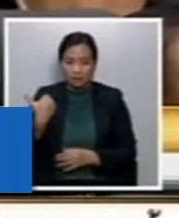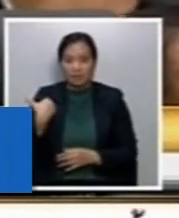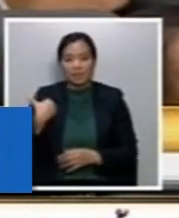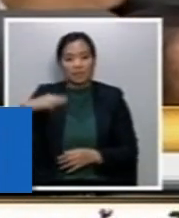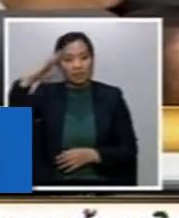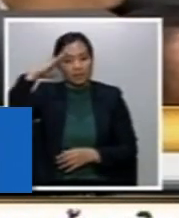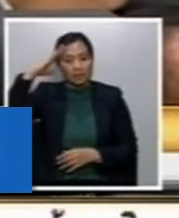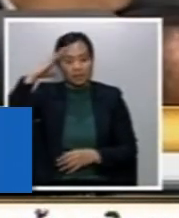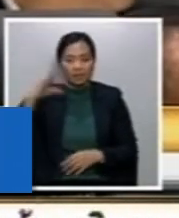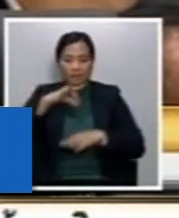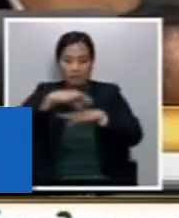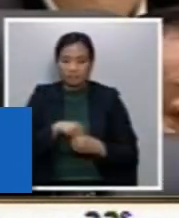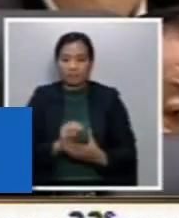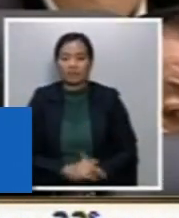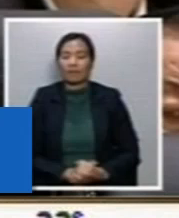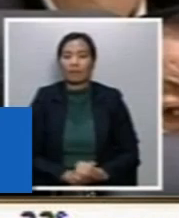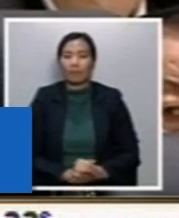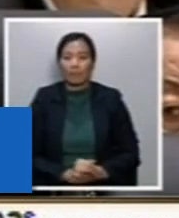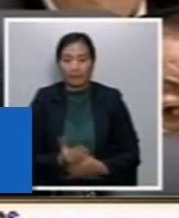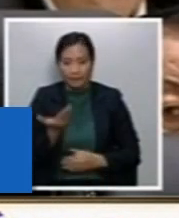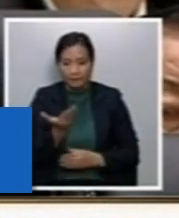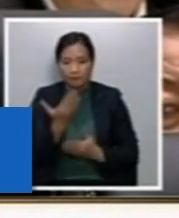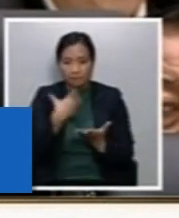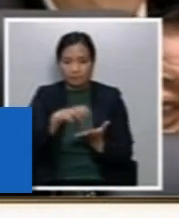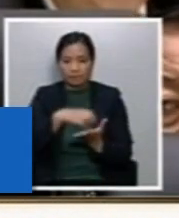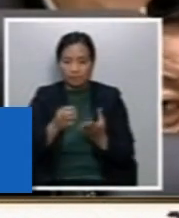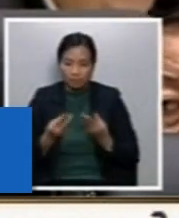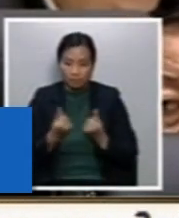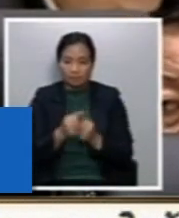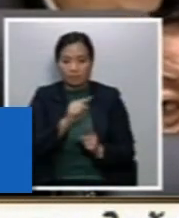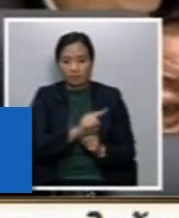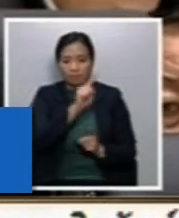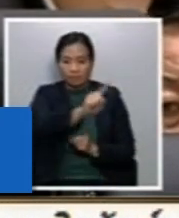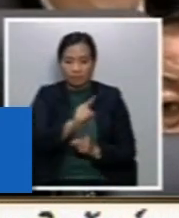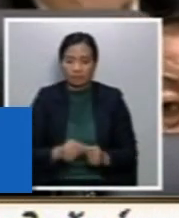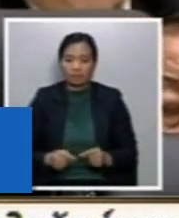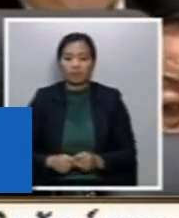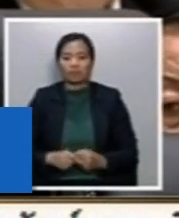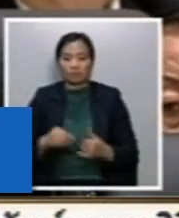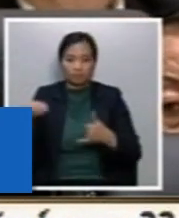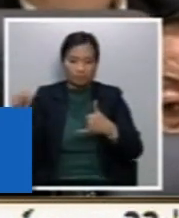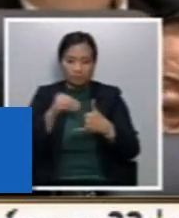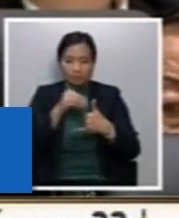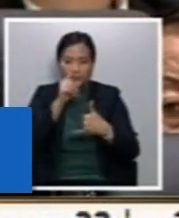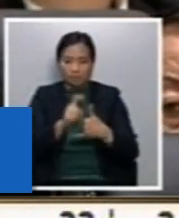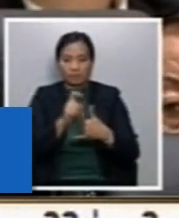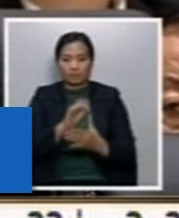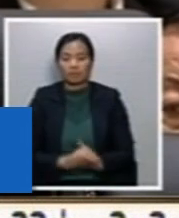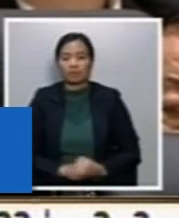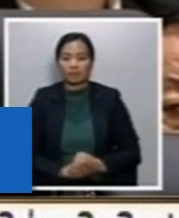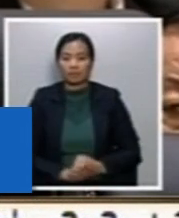ยศสิบโท2ท่านเท่านั้นที่มอบตัวขอพูดรายละเอียดศพคนที่1นะครับผู้เสียชีวิตคนที่1ท่านบูดีมันมะ